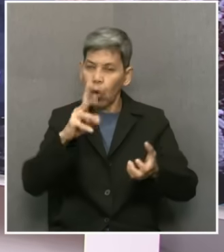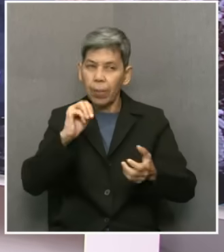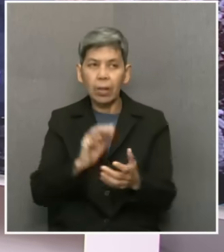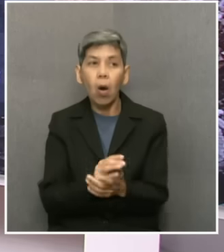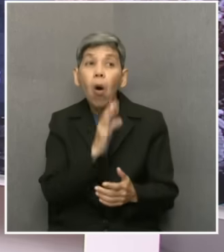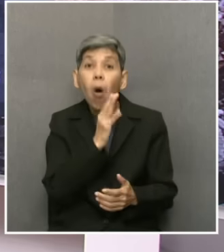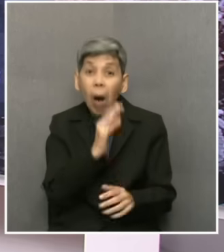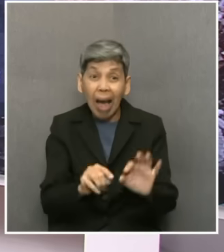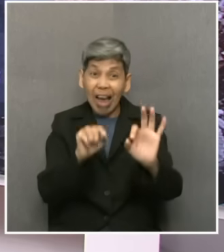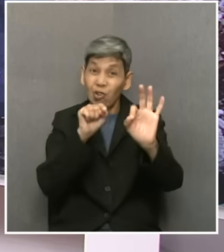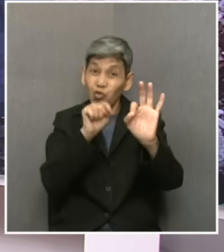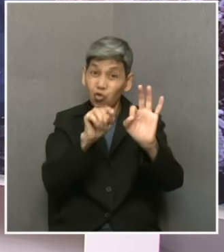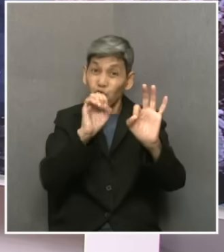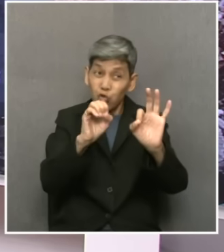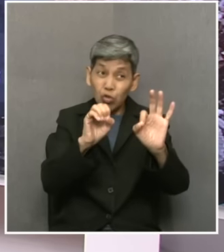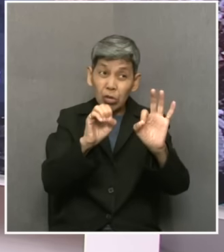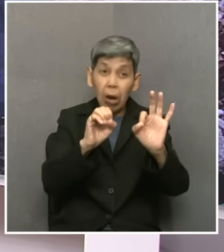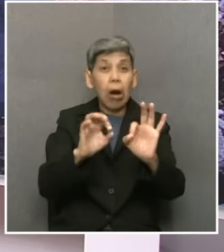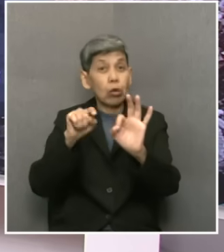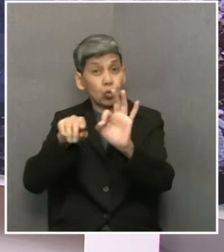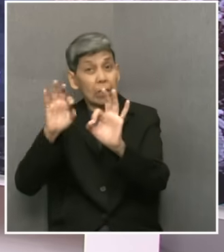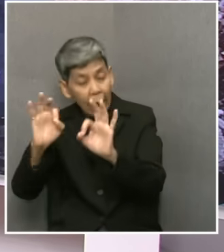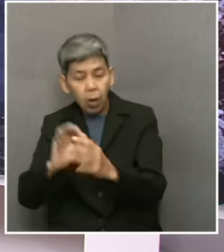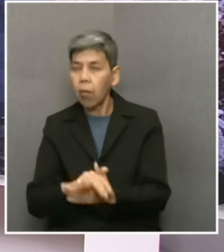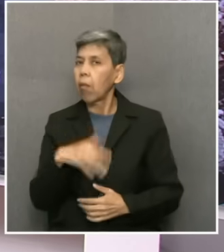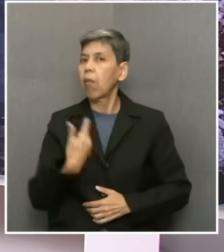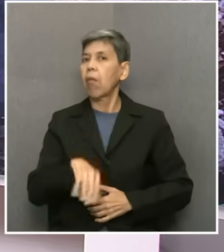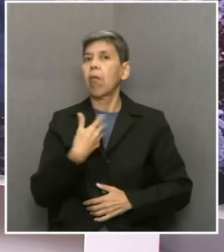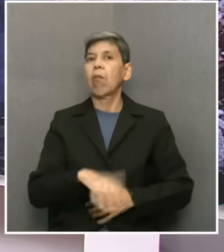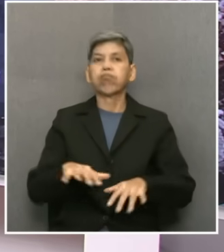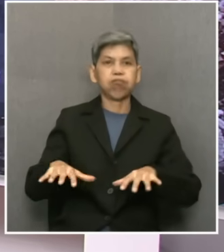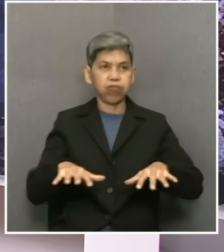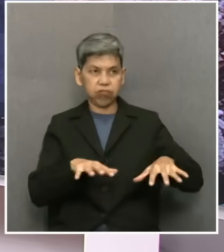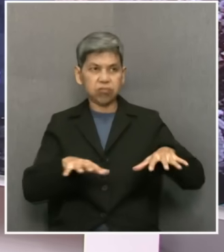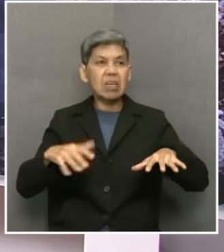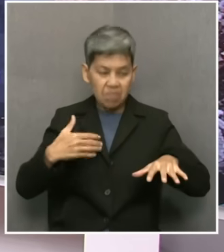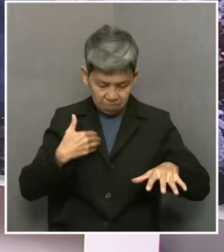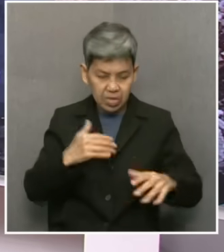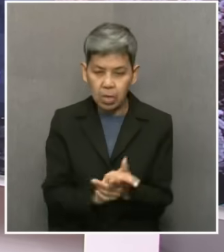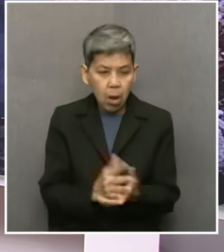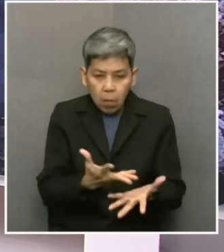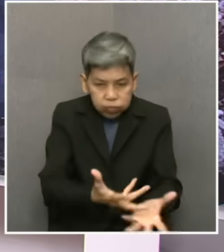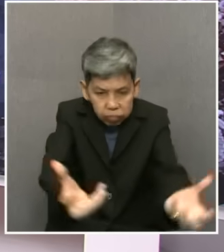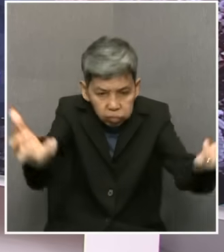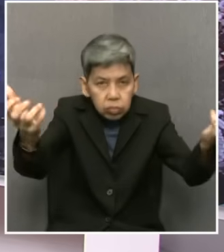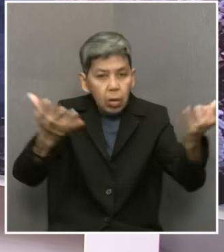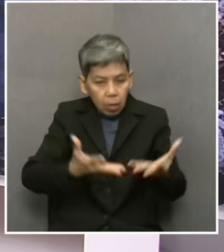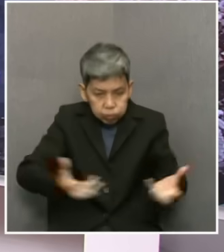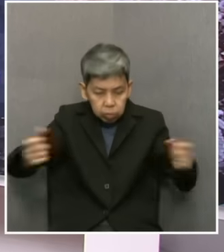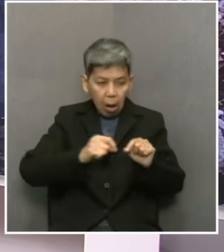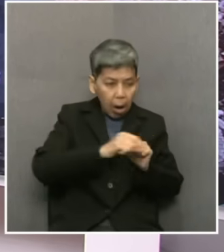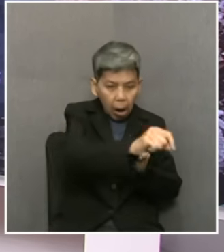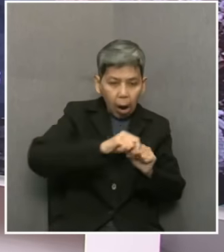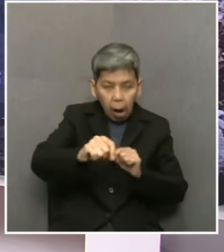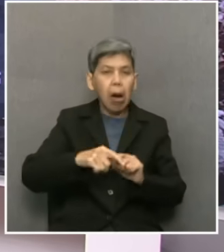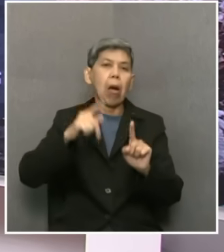ถ้าขึ้นไปถึงขนาด 9 ถึง 9.9 ก็สั่นไหวร้ายแรงแล้วก็ทำลายร้างในรัศมีนับพัน